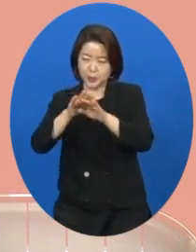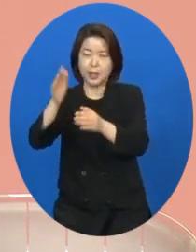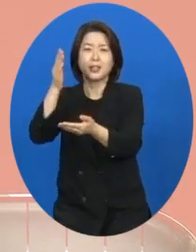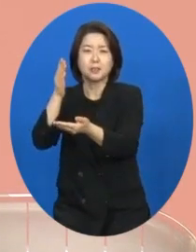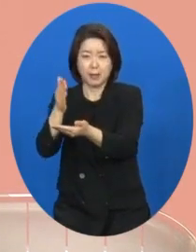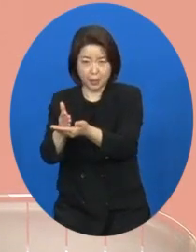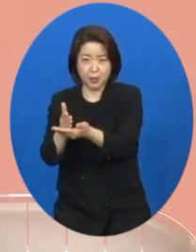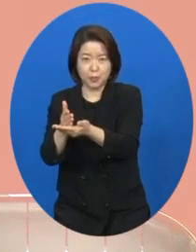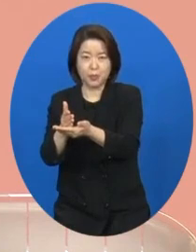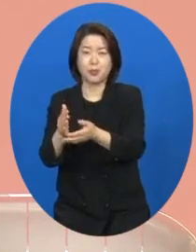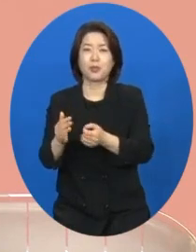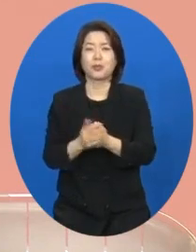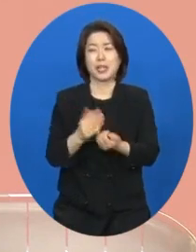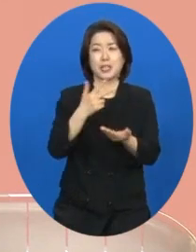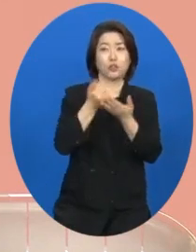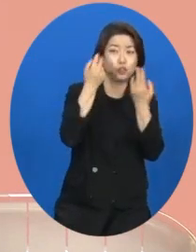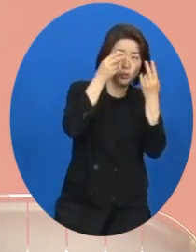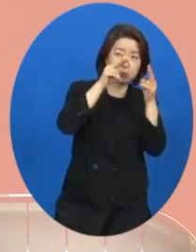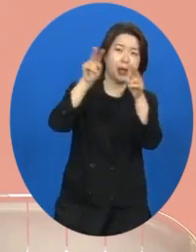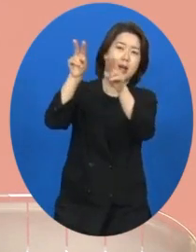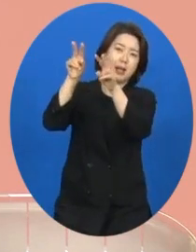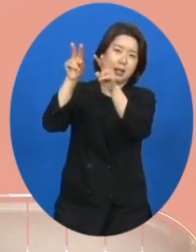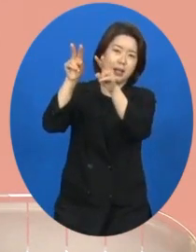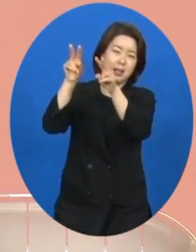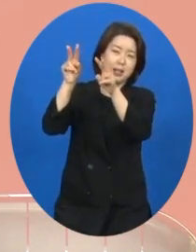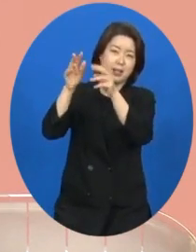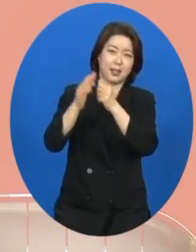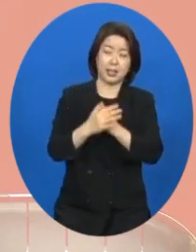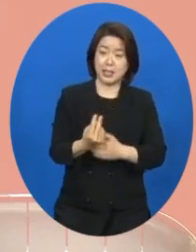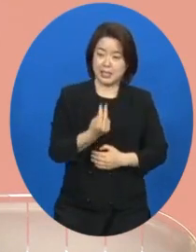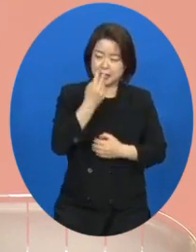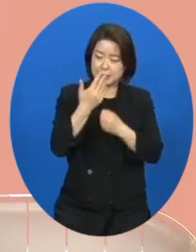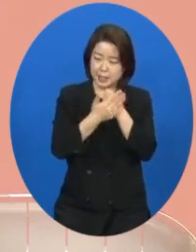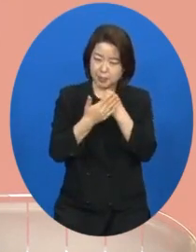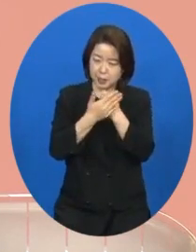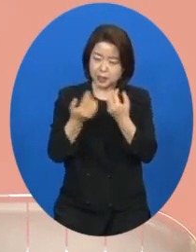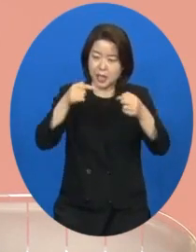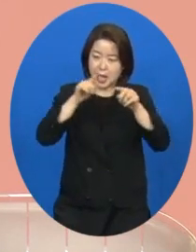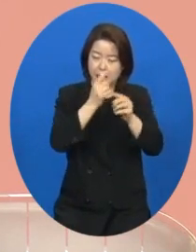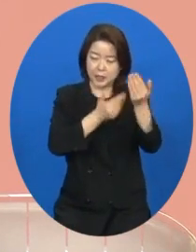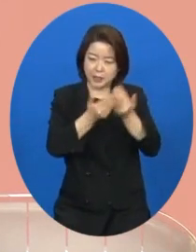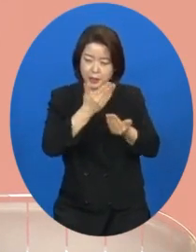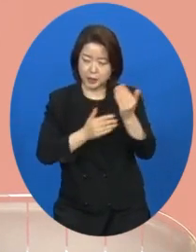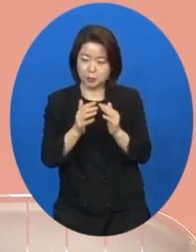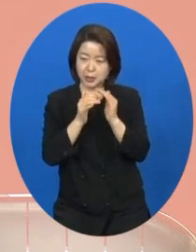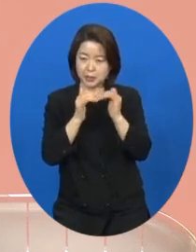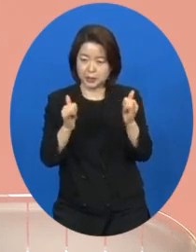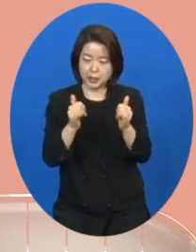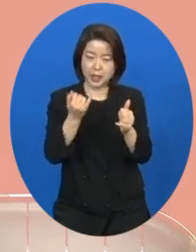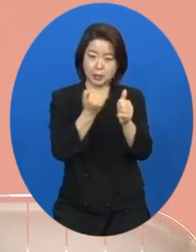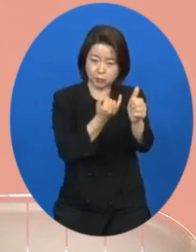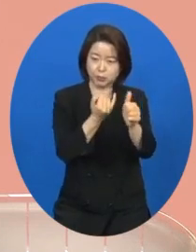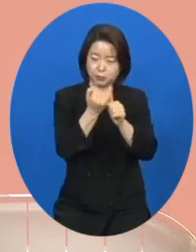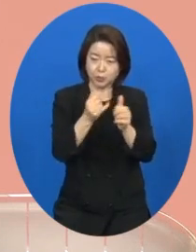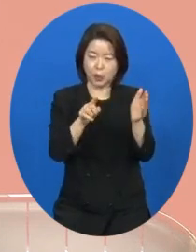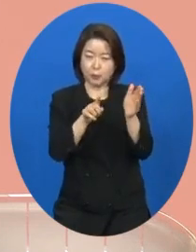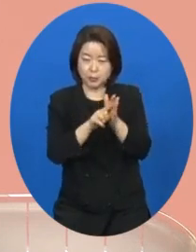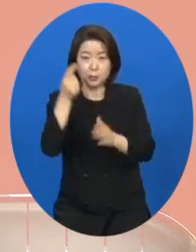말고 주님을 바라보라. 생명의 은혜를 함께 이어받을 자로 그렇게 믿고